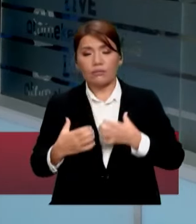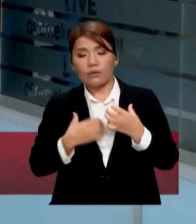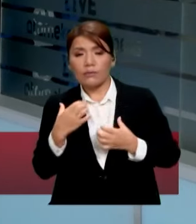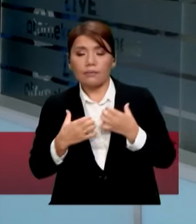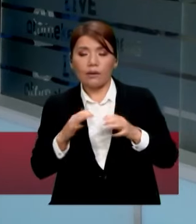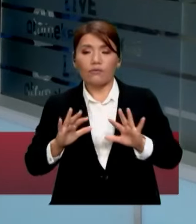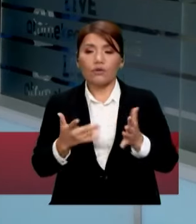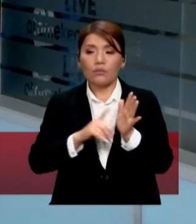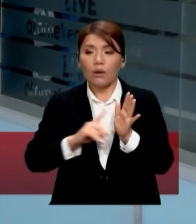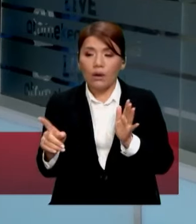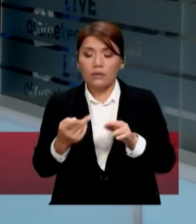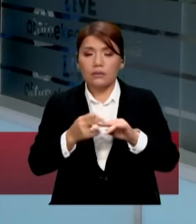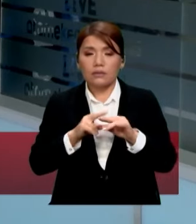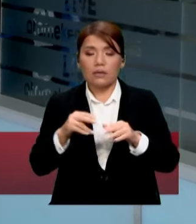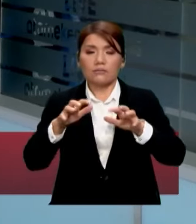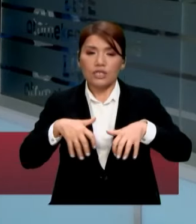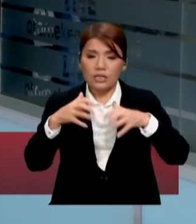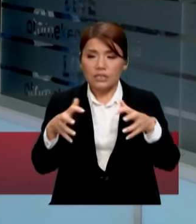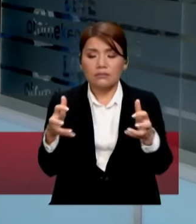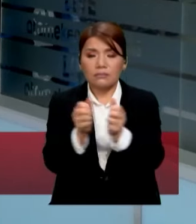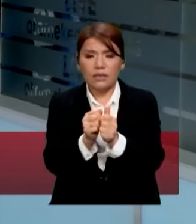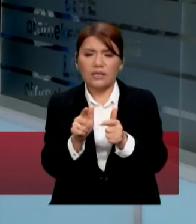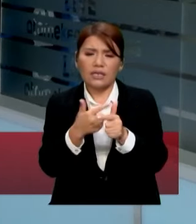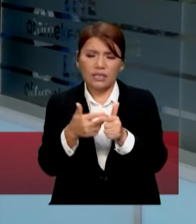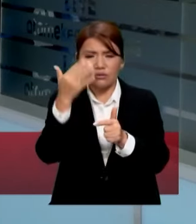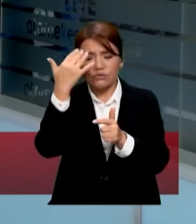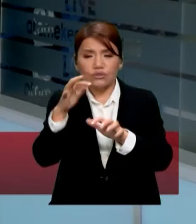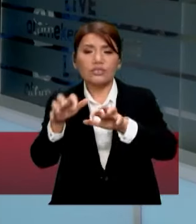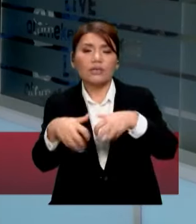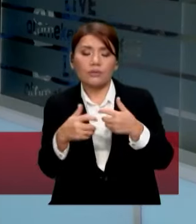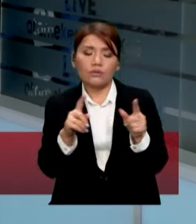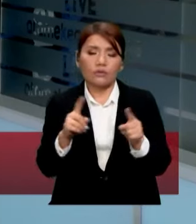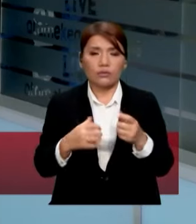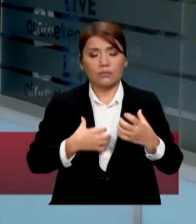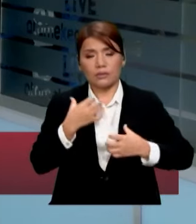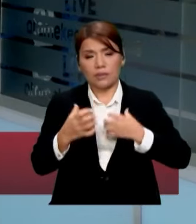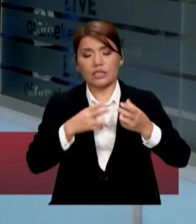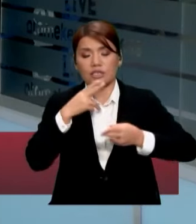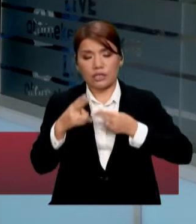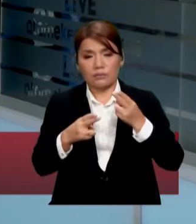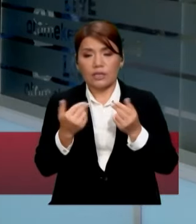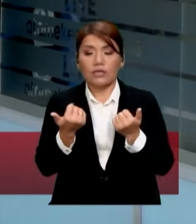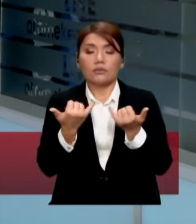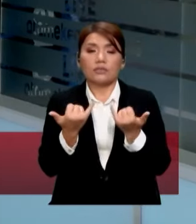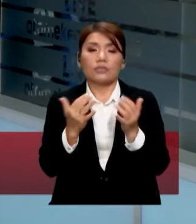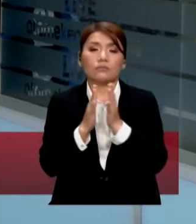застройка приводит в жилой массив много приезжих рабочих. Люди обратились за помощью к нашим корреспондентам.